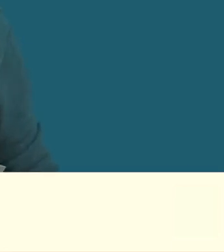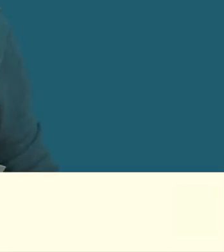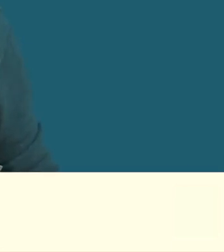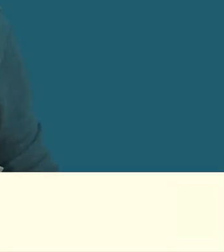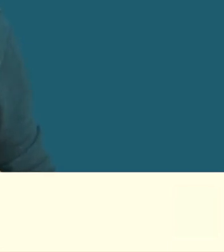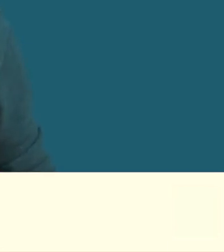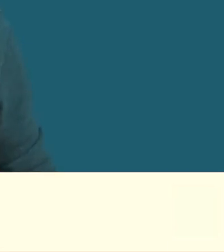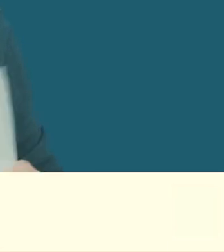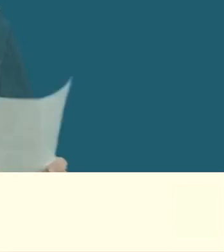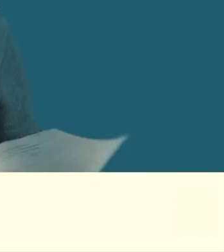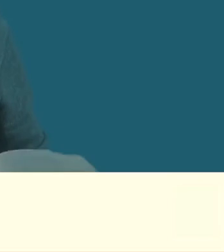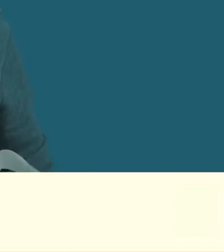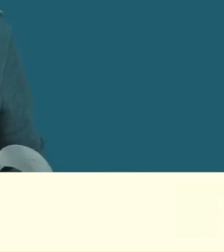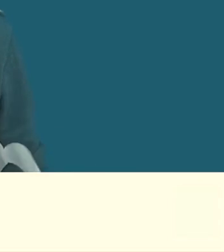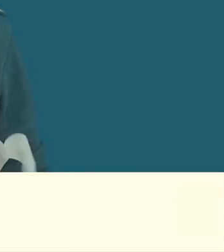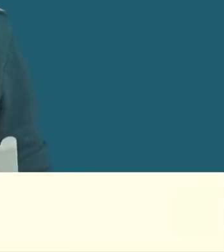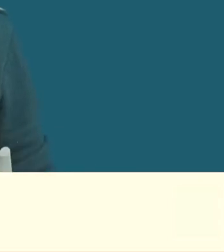Di Giovanni Sylvain.